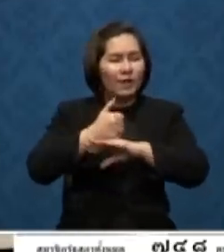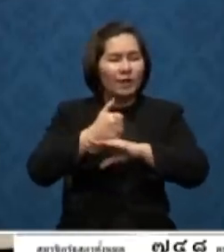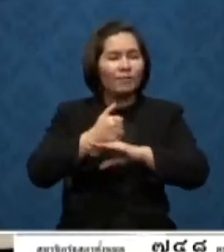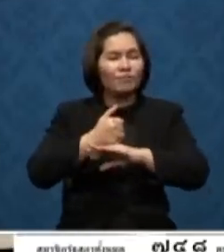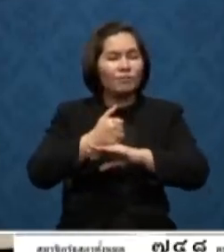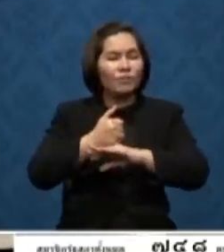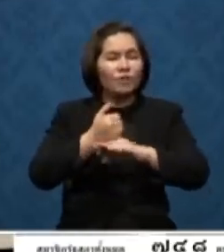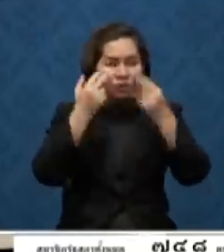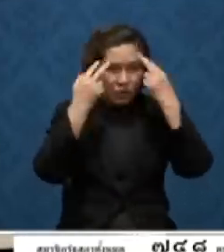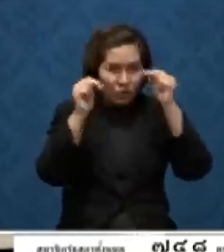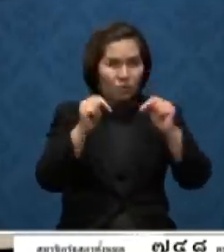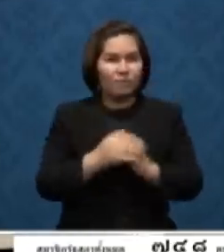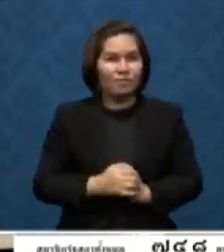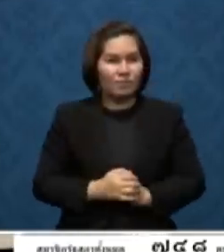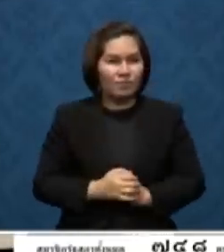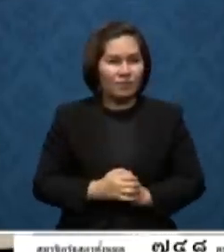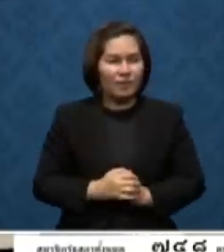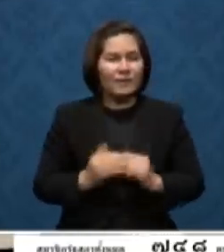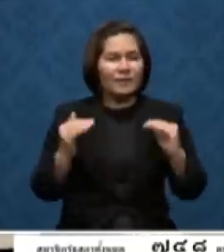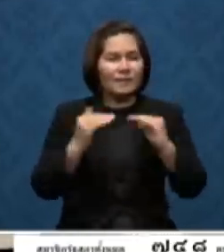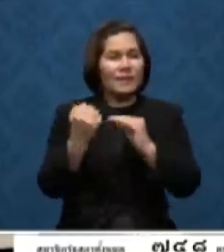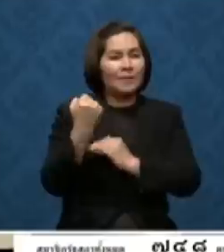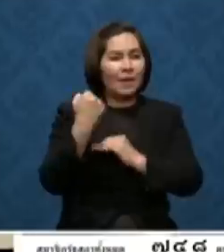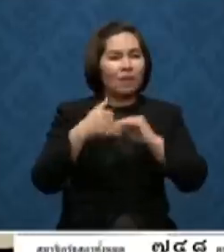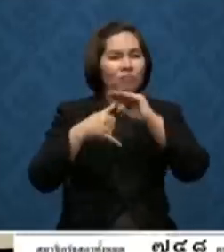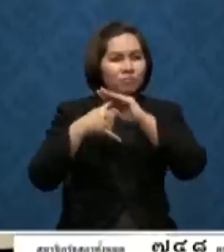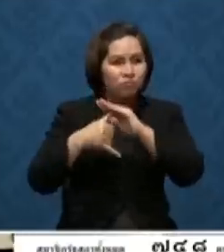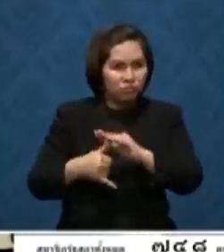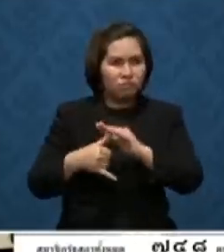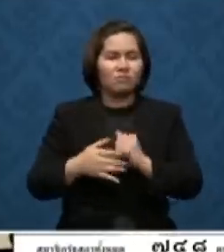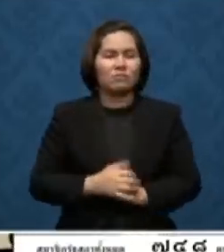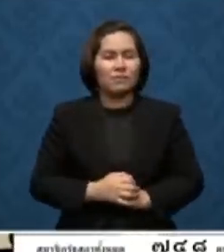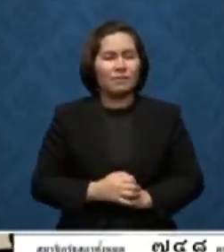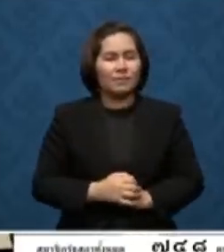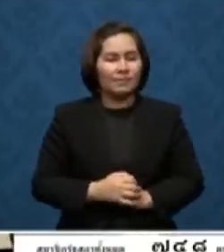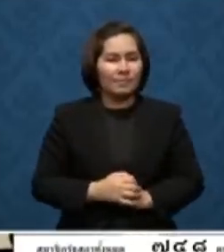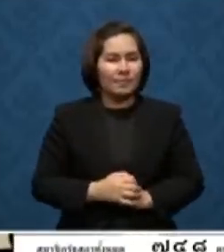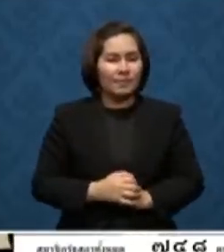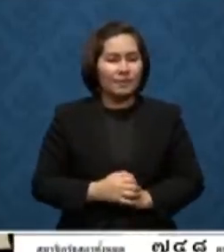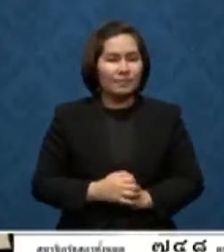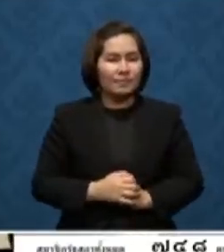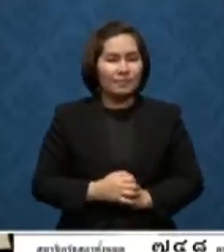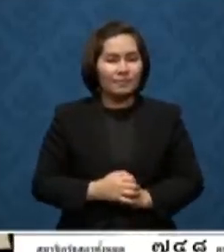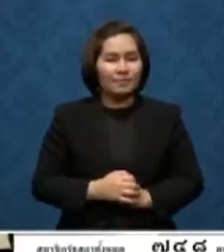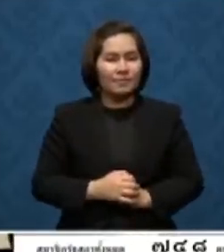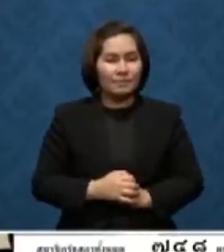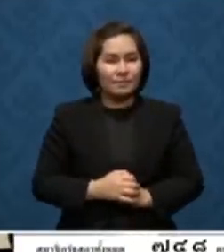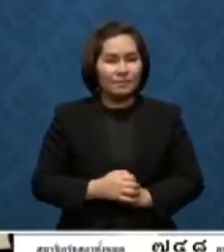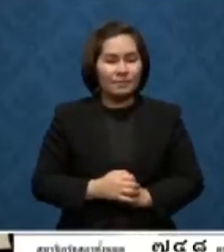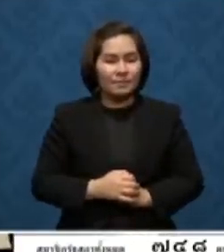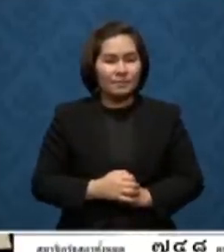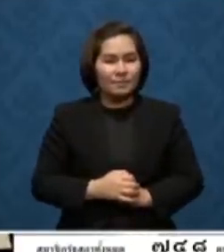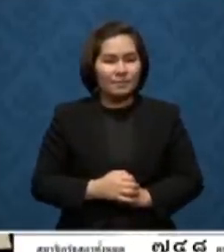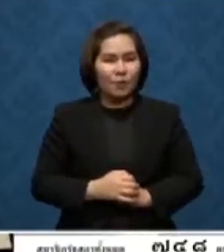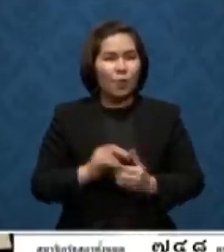รอนสิทธิ์ผมอยากใช้คำว่าเป็นการรอนอำนาจครับท่านประธานครับแล้วนอกจากนั้นเป็นการตีความซึ่งขัด